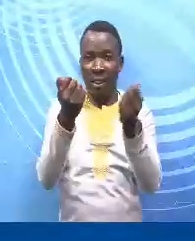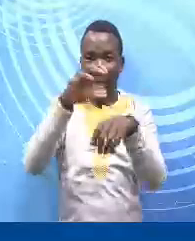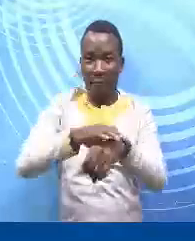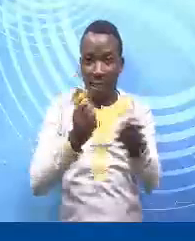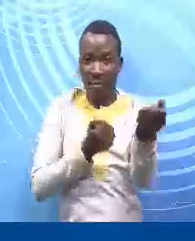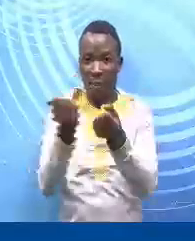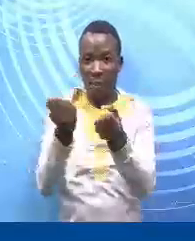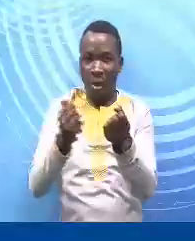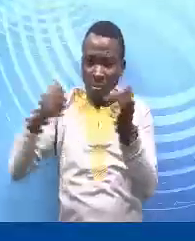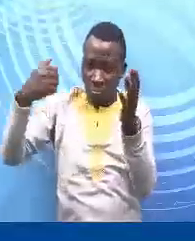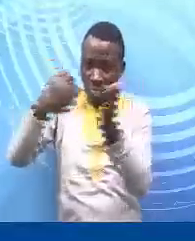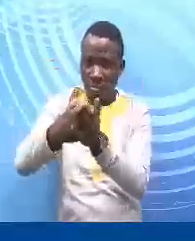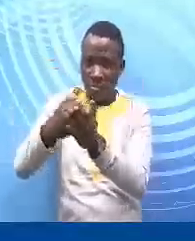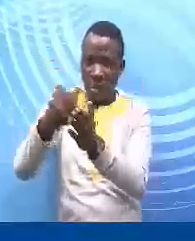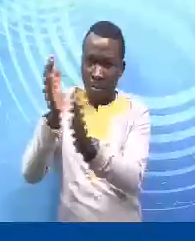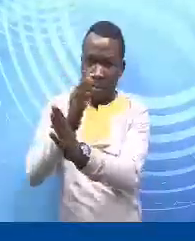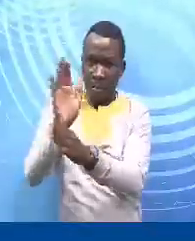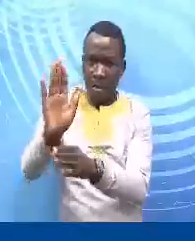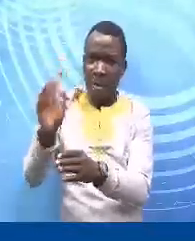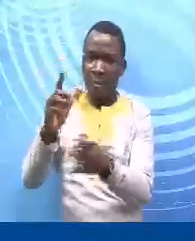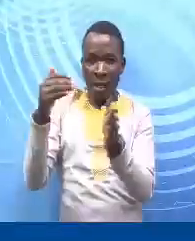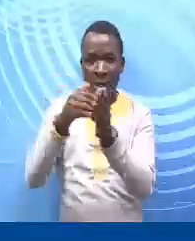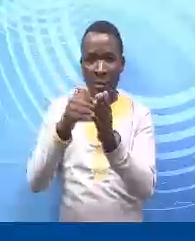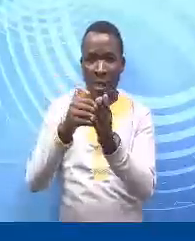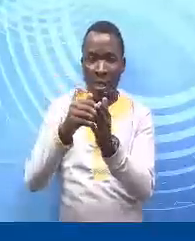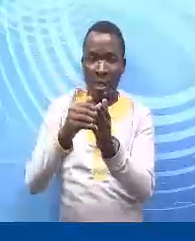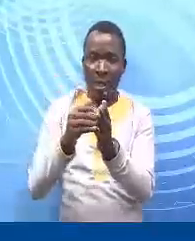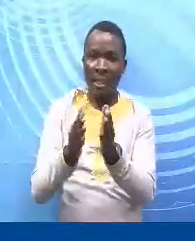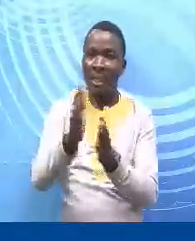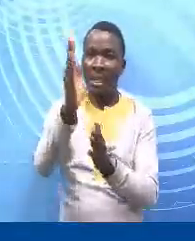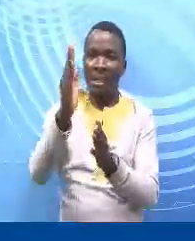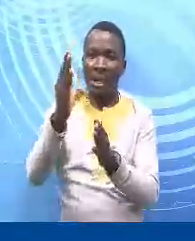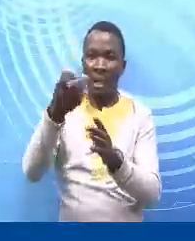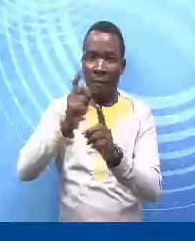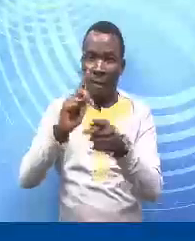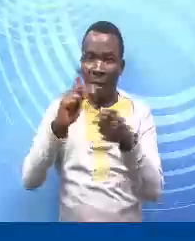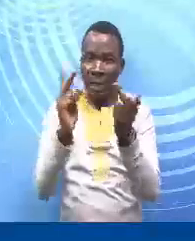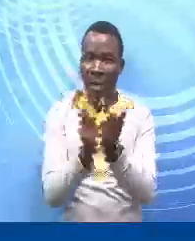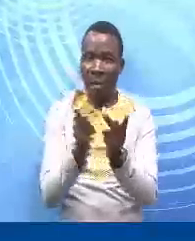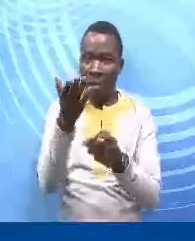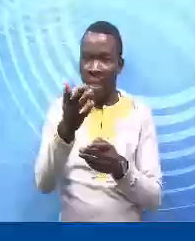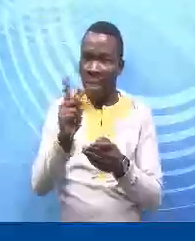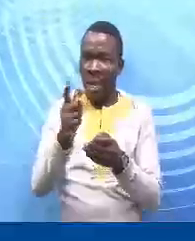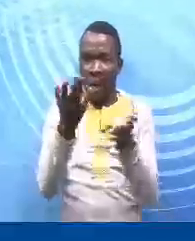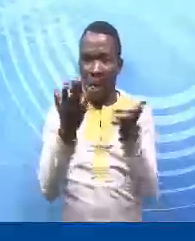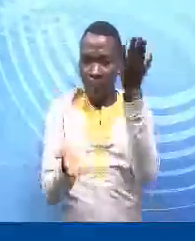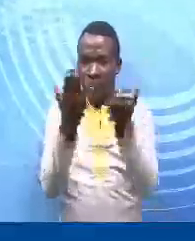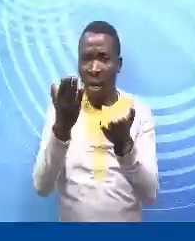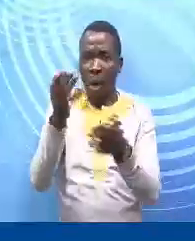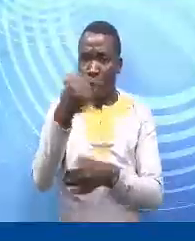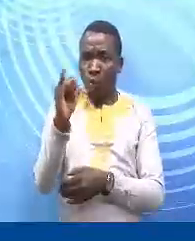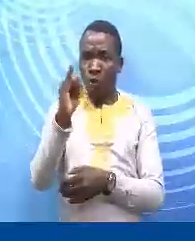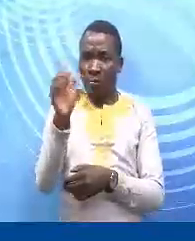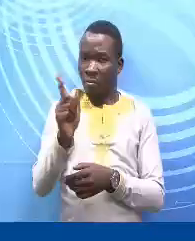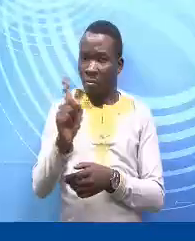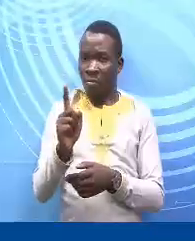imodoka ayiparika ku ruhande ntiyaribangamiza azamukaga ayivana aho yari iri nta gupima yewe nta no gushushanya aho